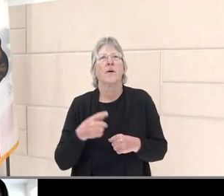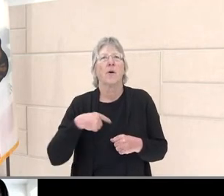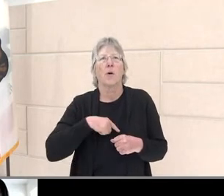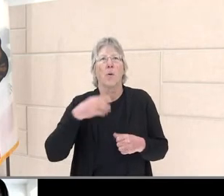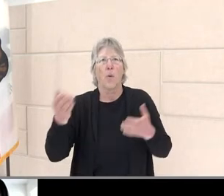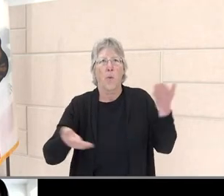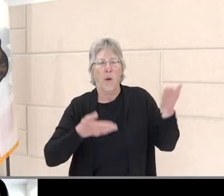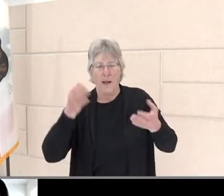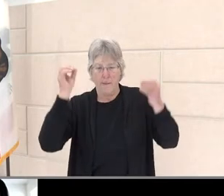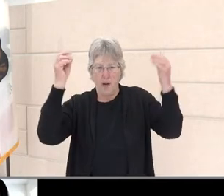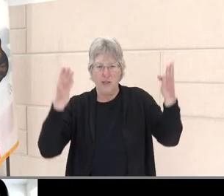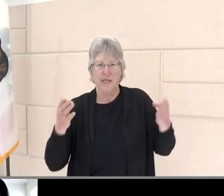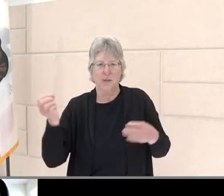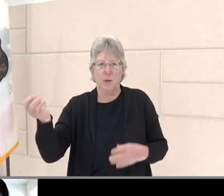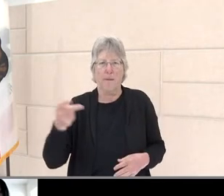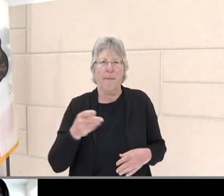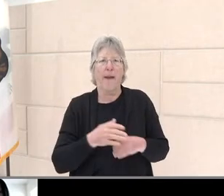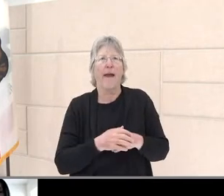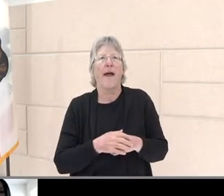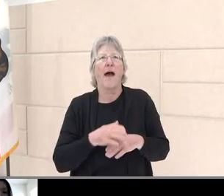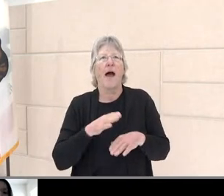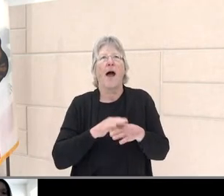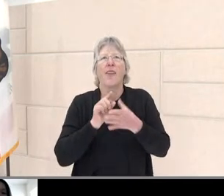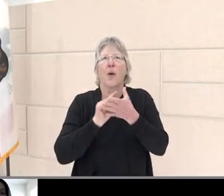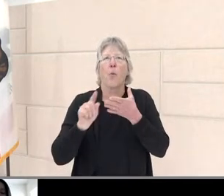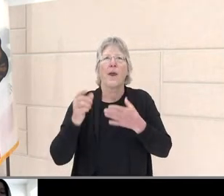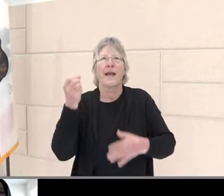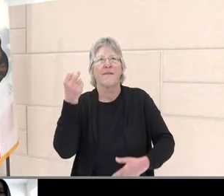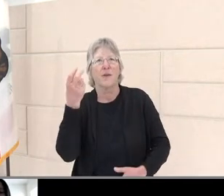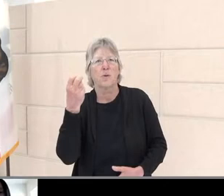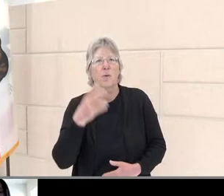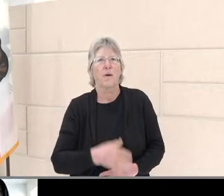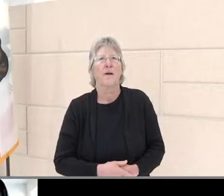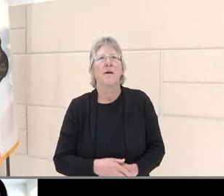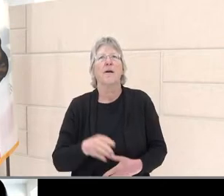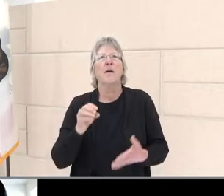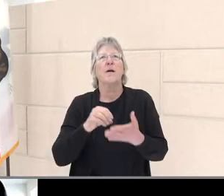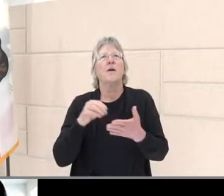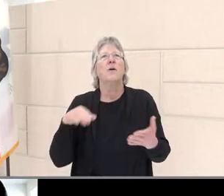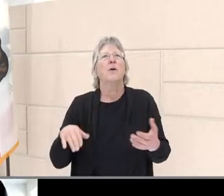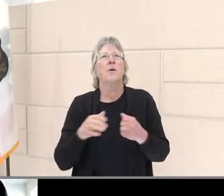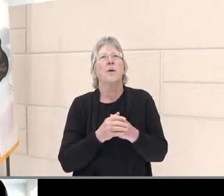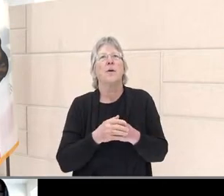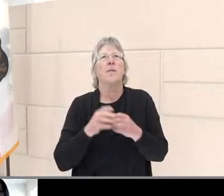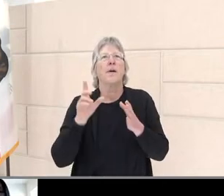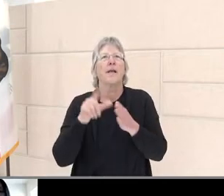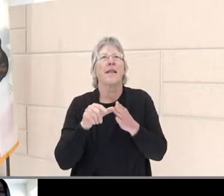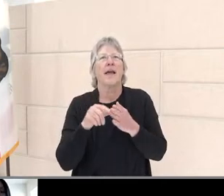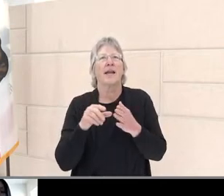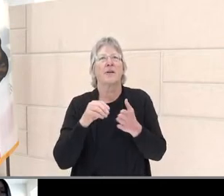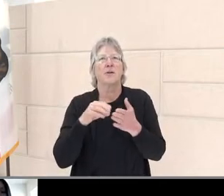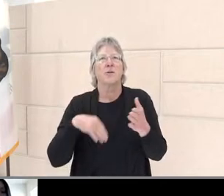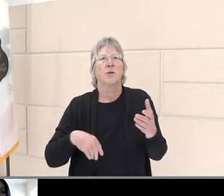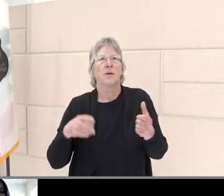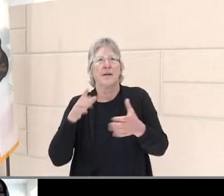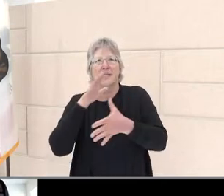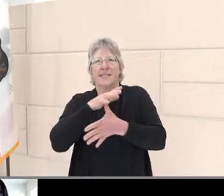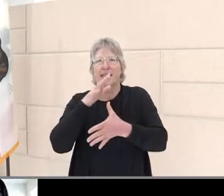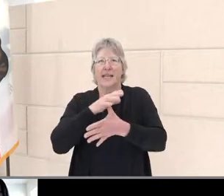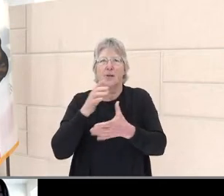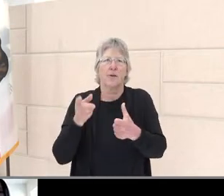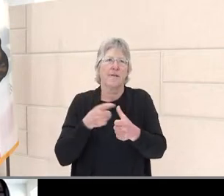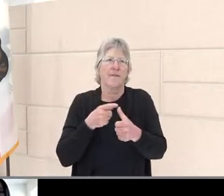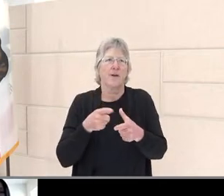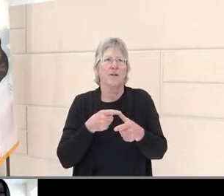នេះហើយគឺថាយើងបានធ្វើការស្វាគមន៍ទទួលគ្រូត្រឡប់ធ្វើការវិញ ហើយយើ